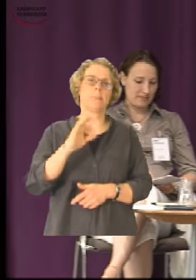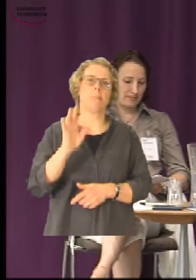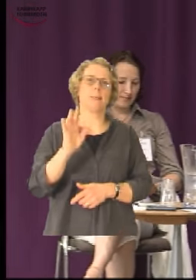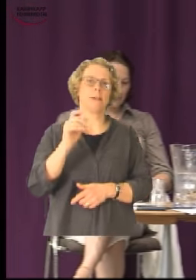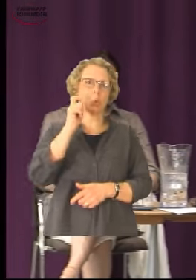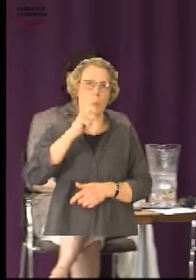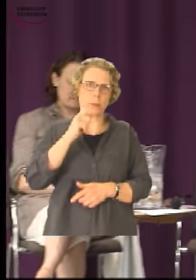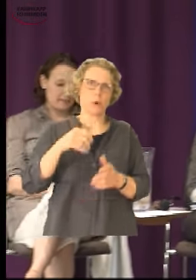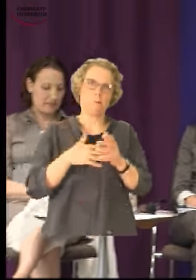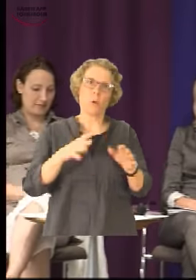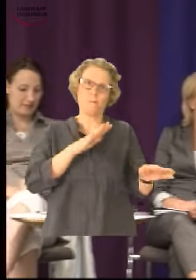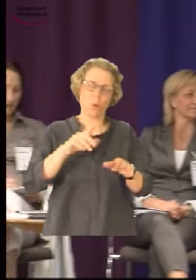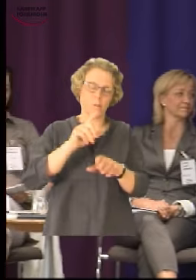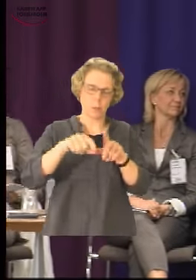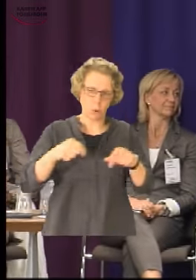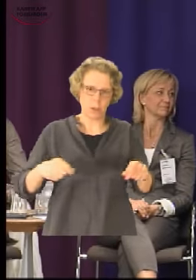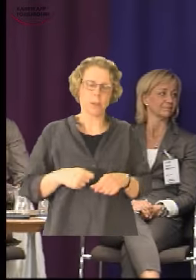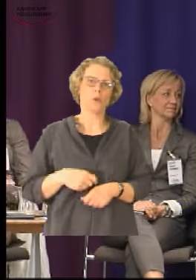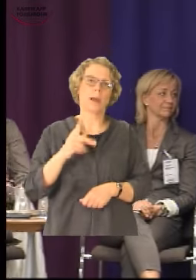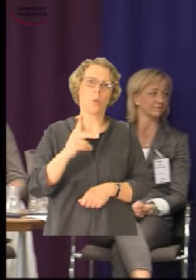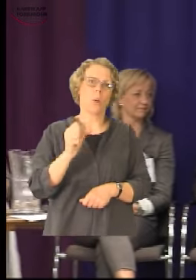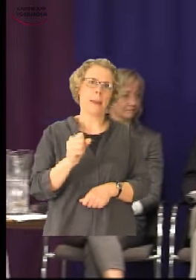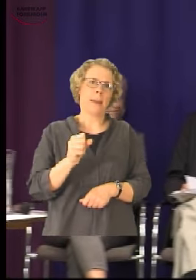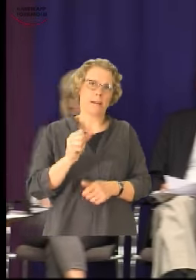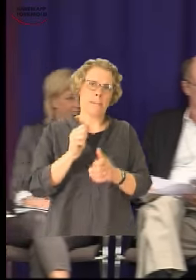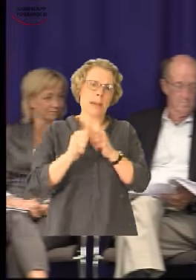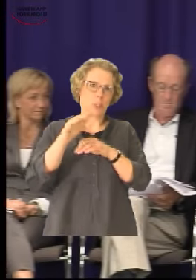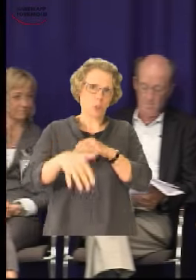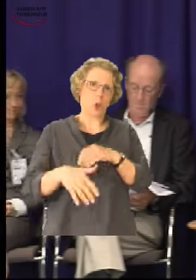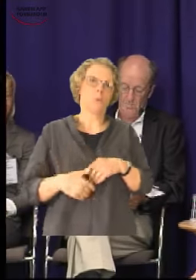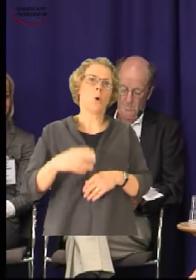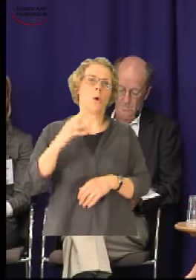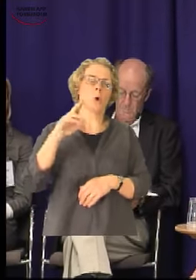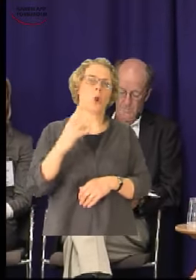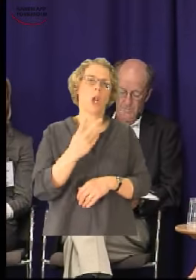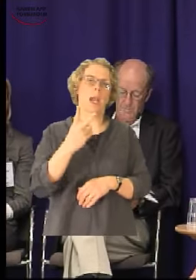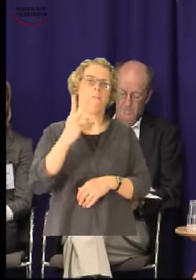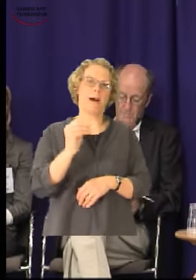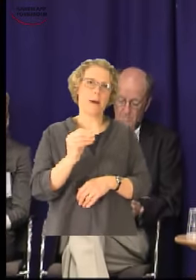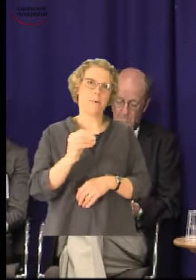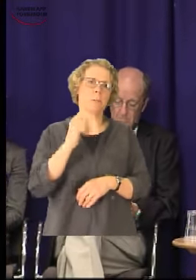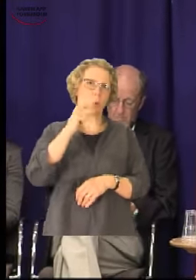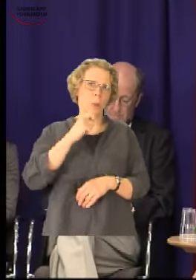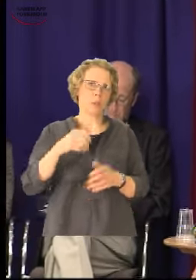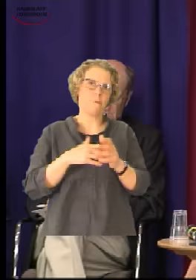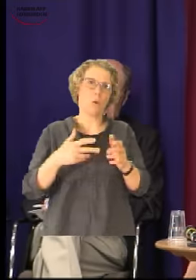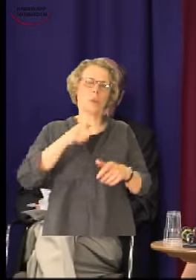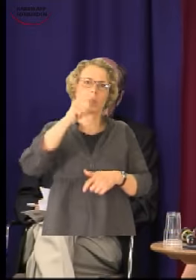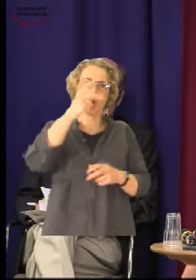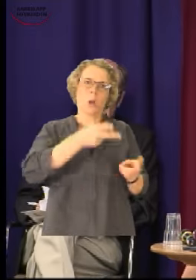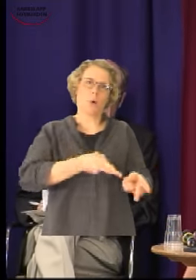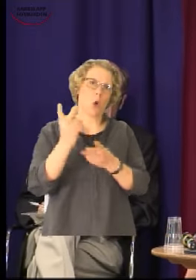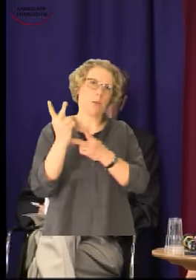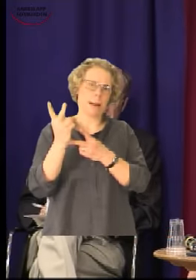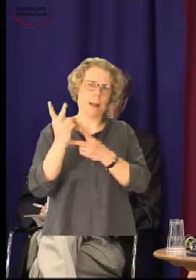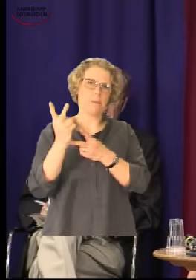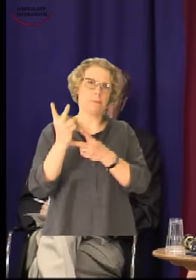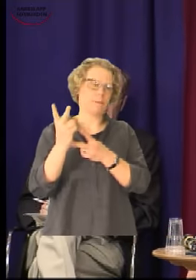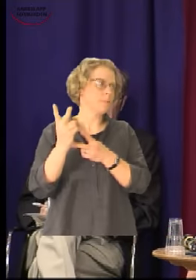har KG Bergström och sen har vi Ylva Johansson från Socialdemokraterna som i den